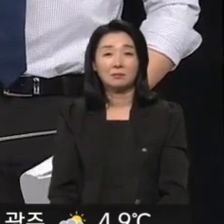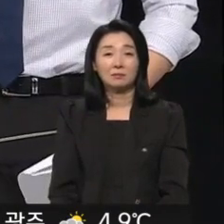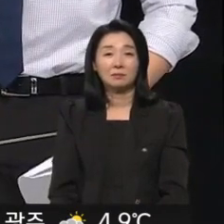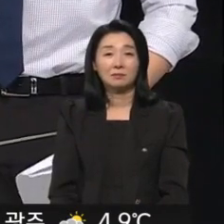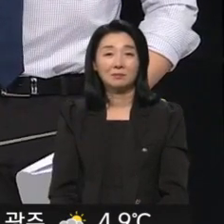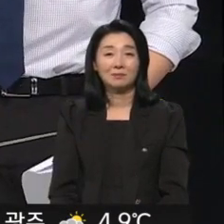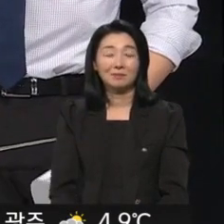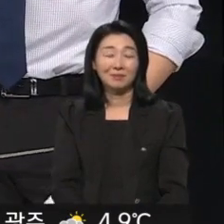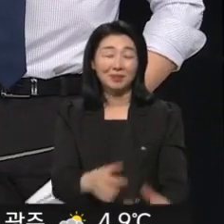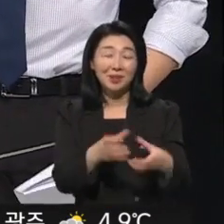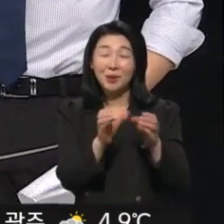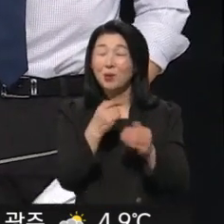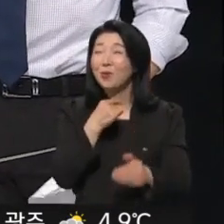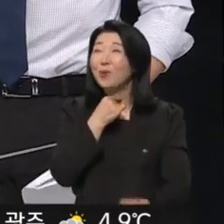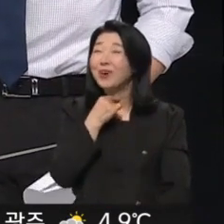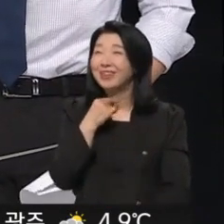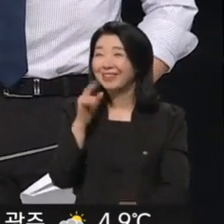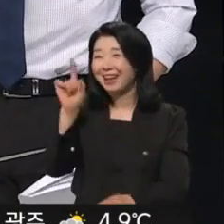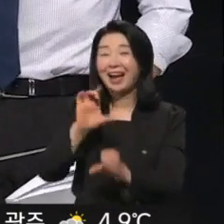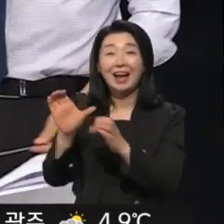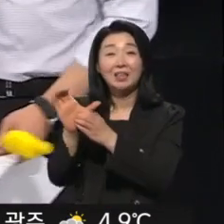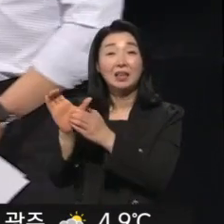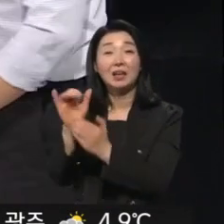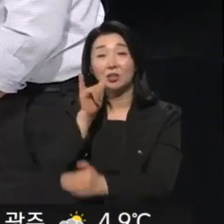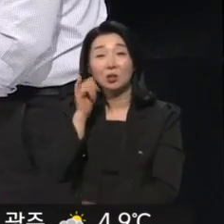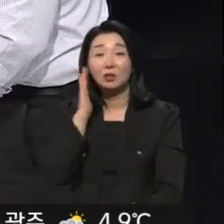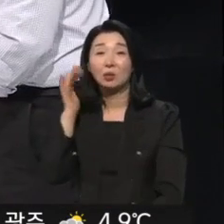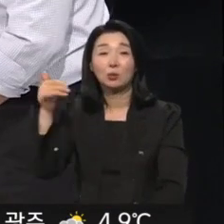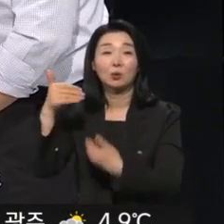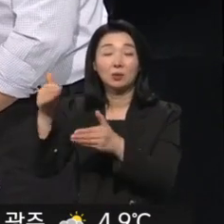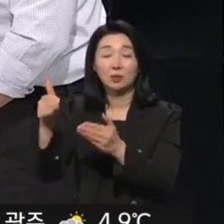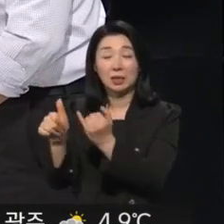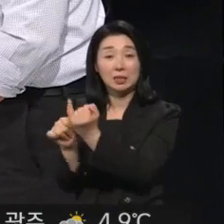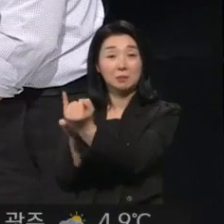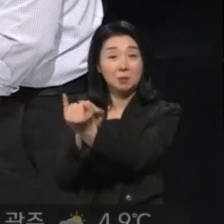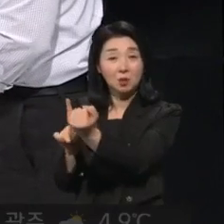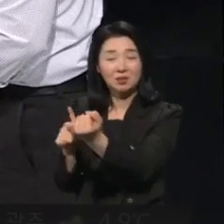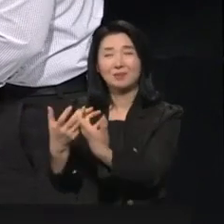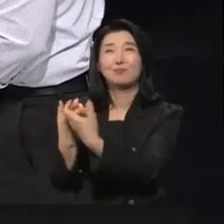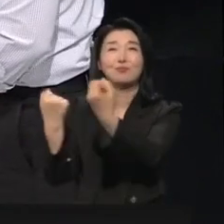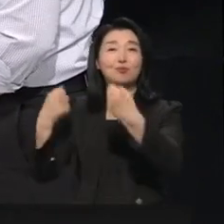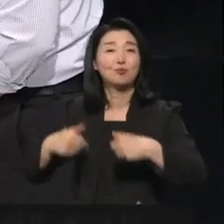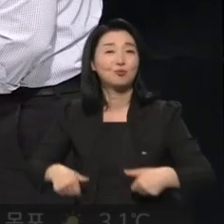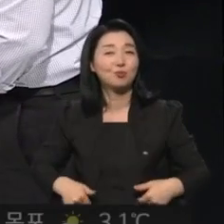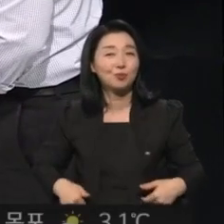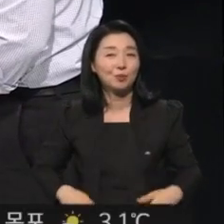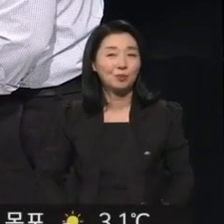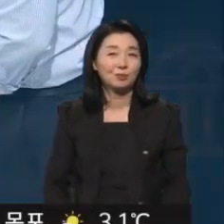민주당이 요구하는 건 한 가지 더 있죠. 이 대통령실과 김건희 여사의 분리인데요.